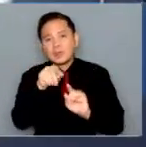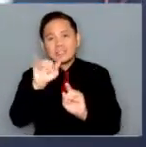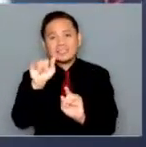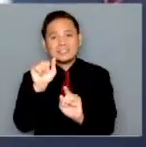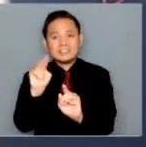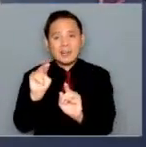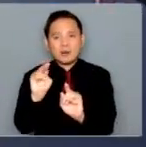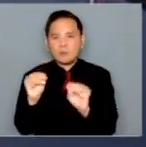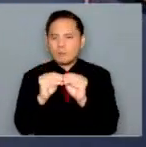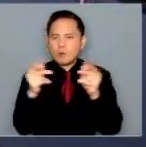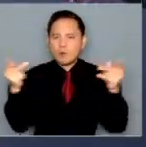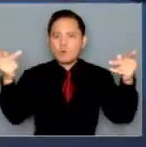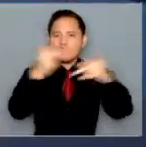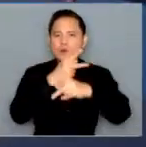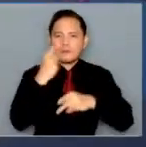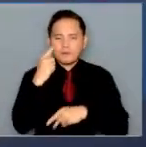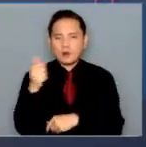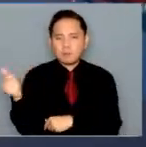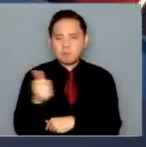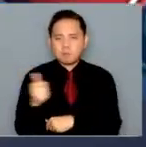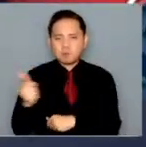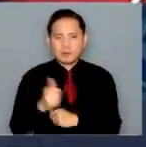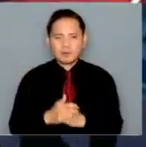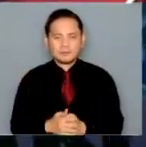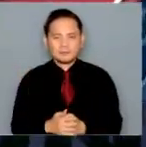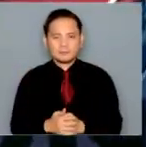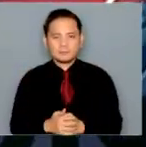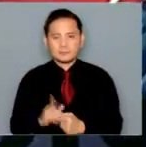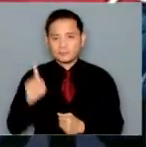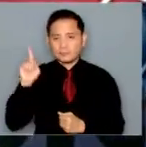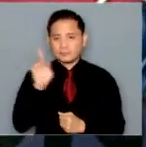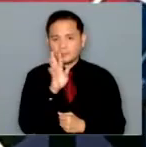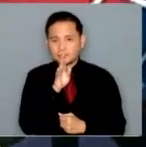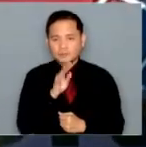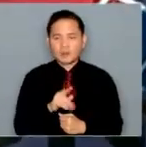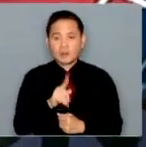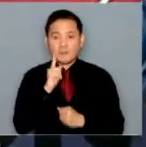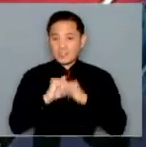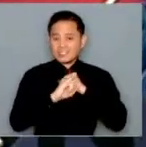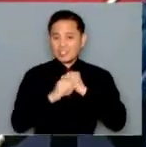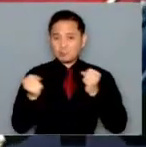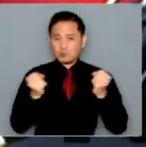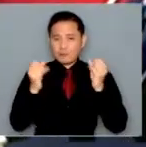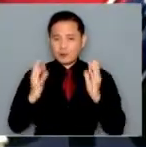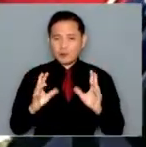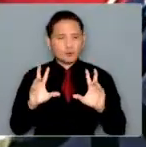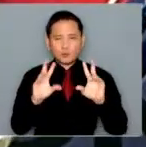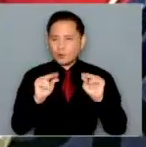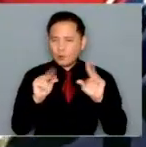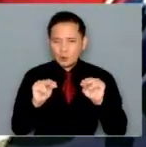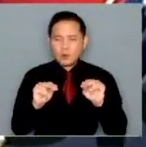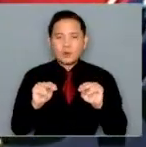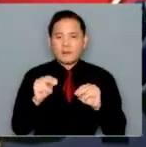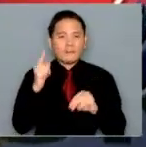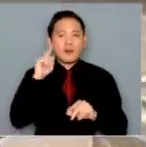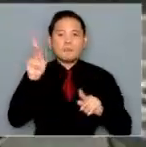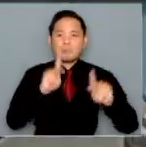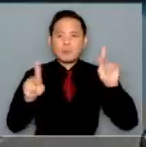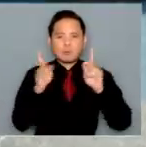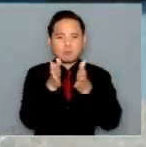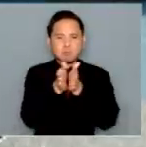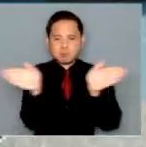hindi lamang laban ng mga driver at operator ng jeepney, kundi laban ito ng lahat ng mga pampublikong transportasyon at siyempre sa ating mga